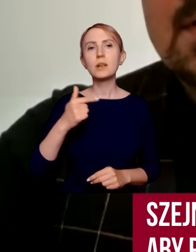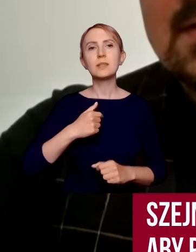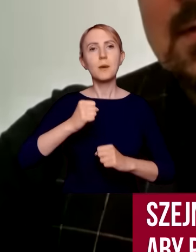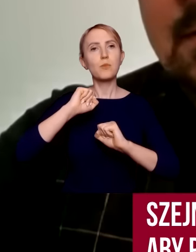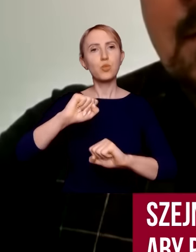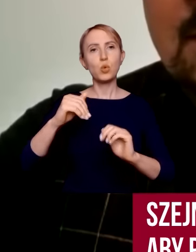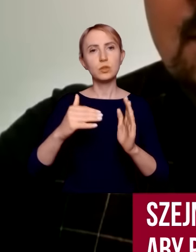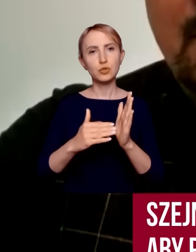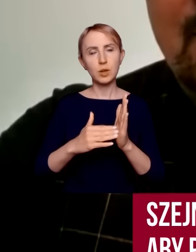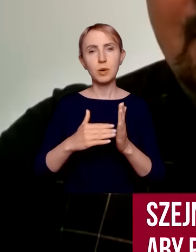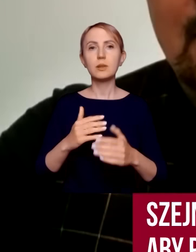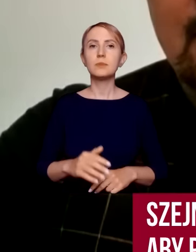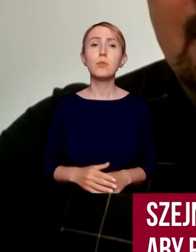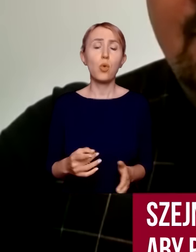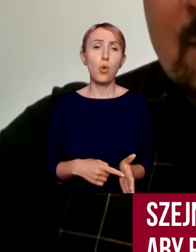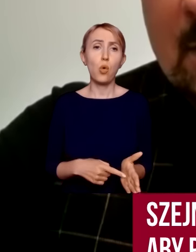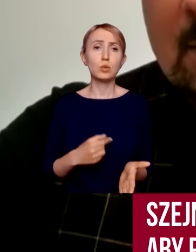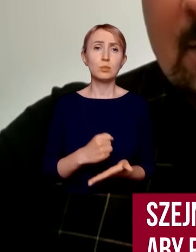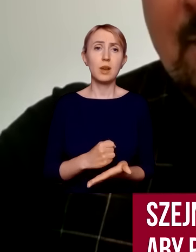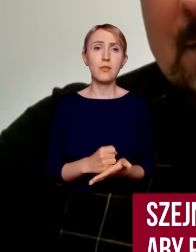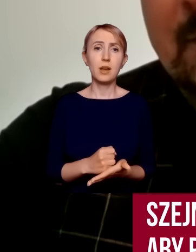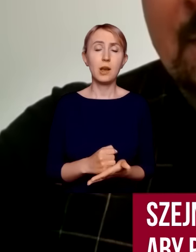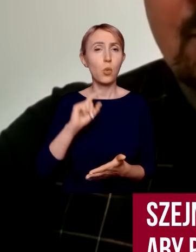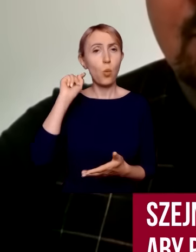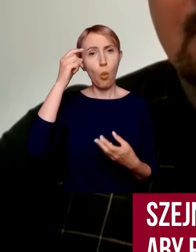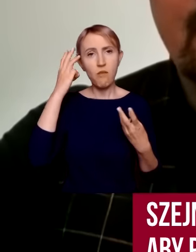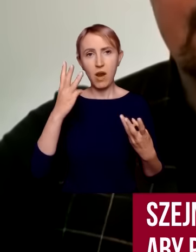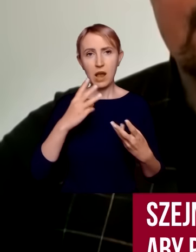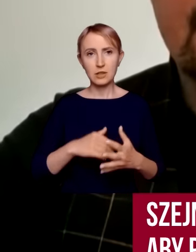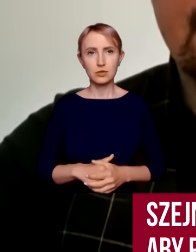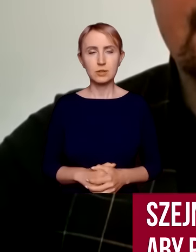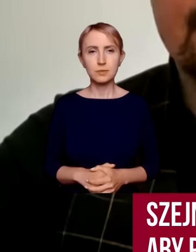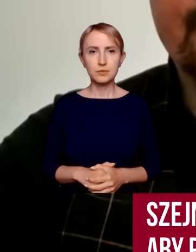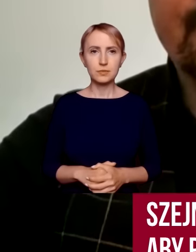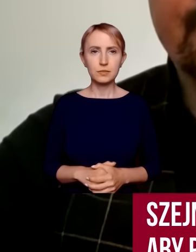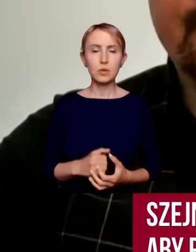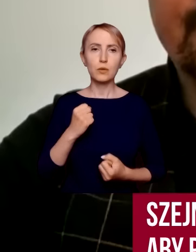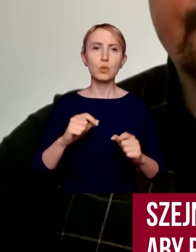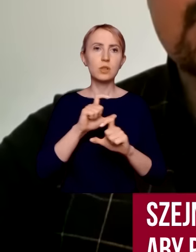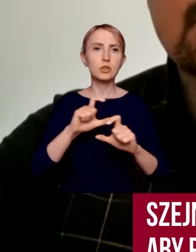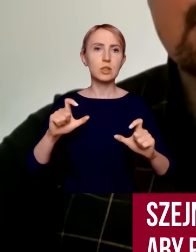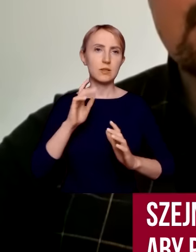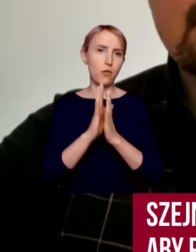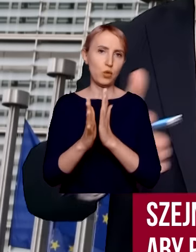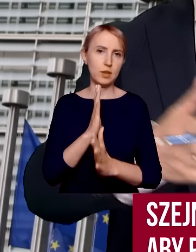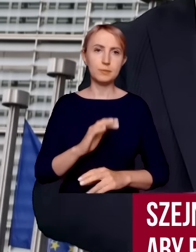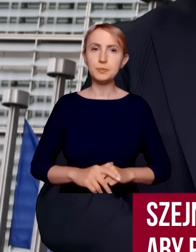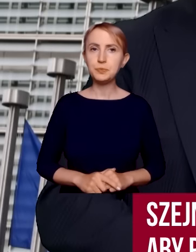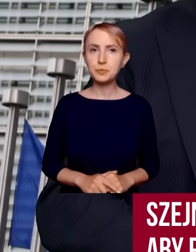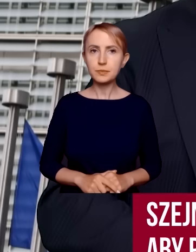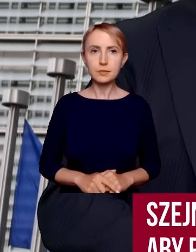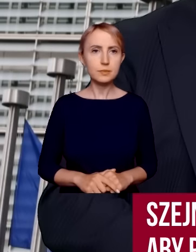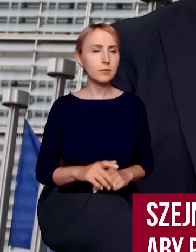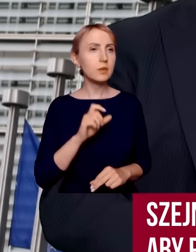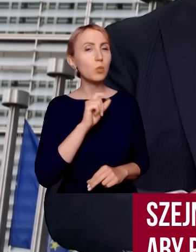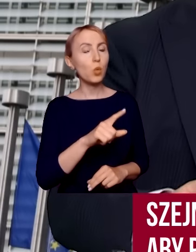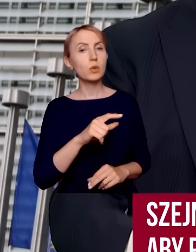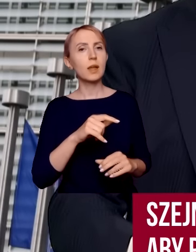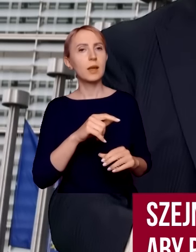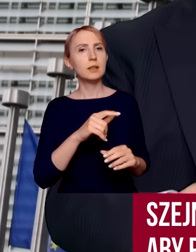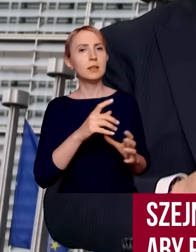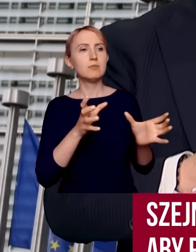no bo to jest sprawa najważniejsza, zwłaszcza w tych trudnych wojennych czasach. No tak, ale jeżeli są siły polityczne